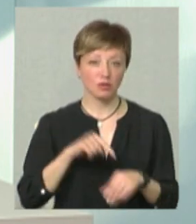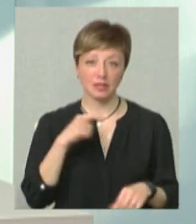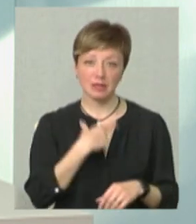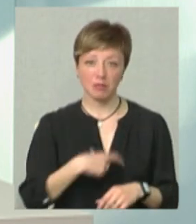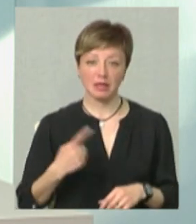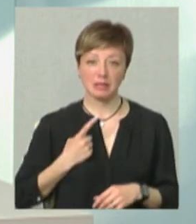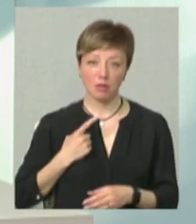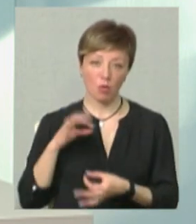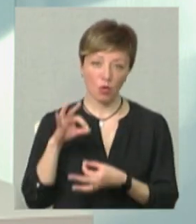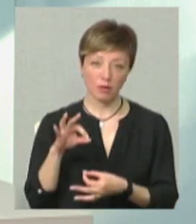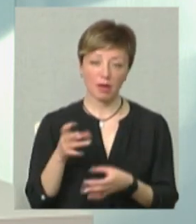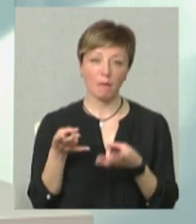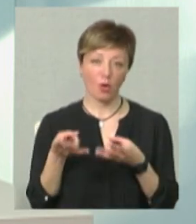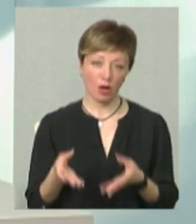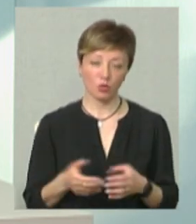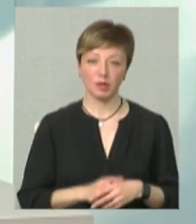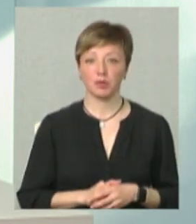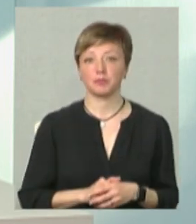себе самотніми і покинутими.